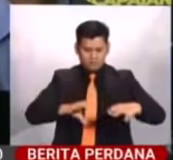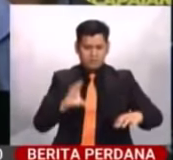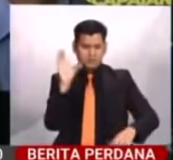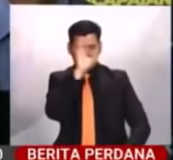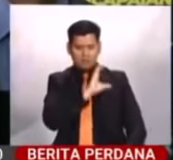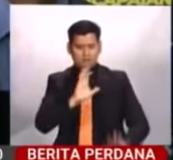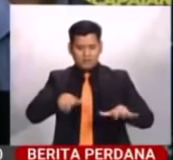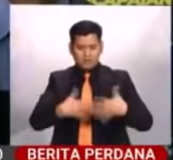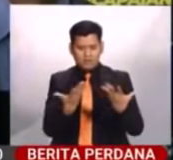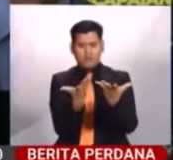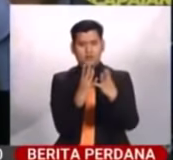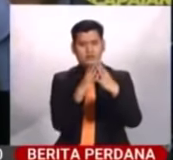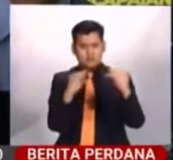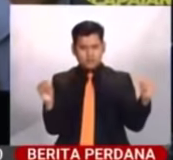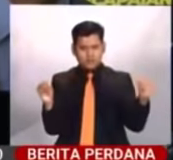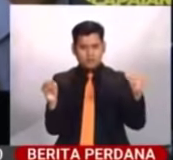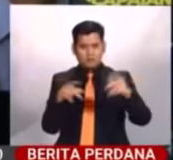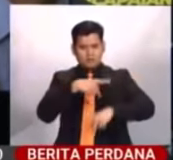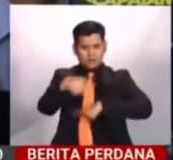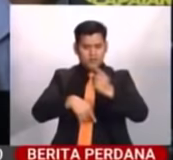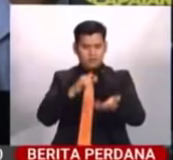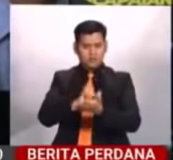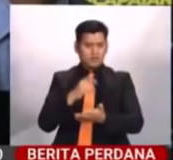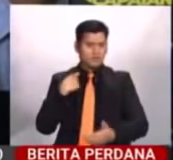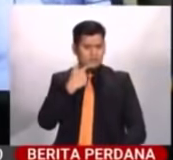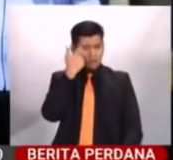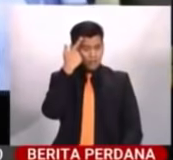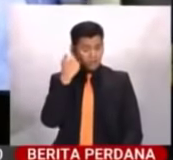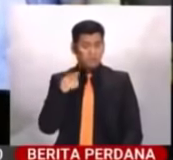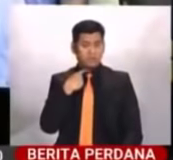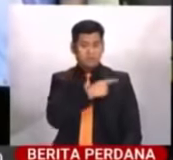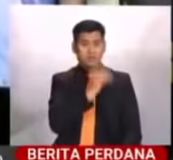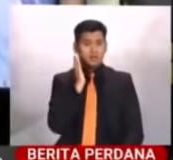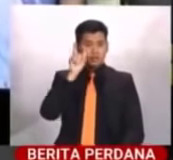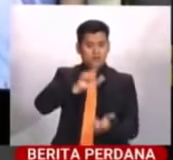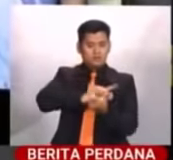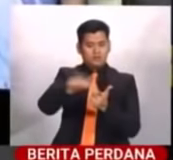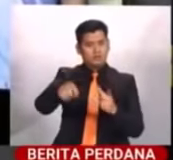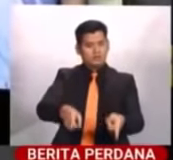that process. Bila kita dah tahu, kita akan luluskan secepat mungkin.